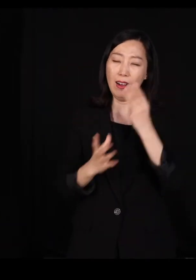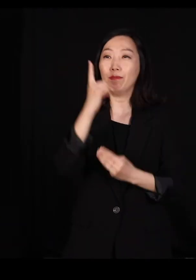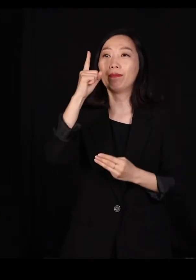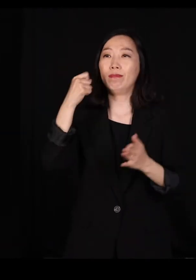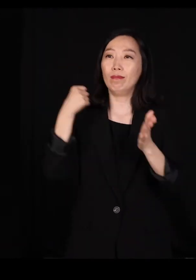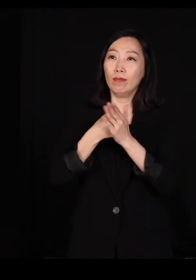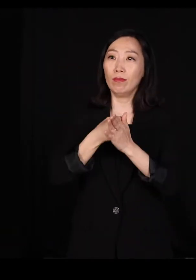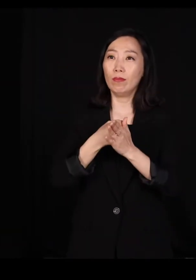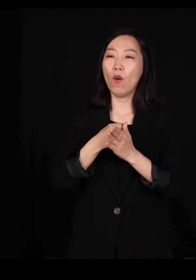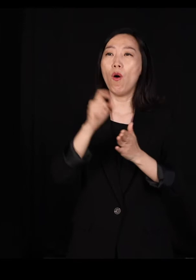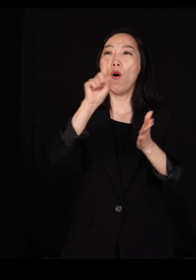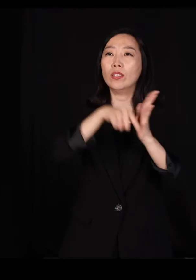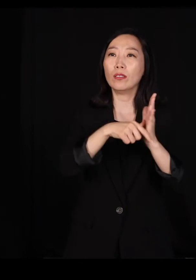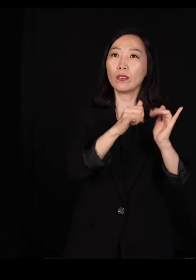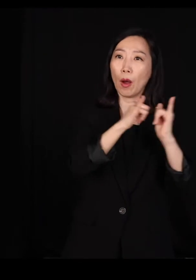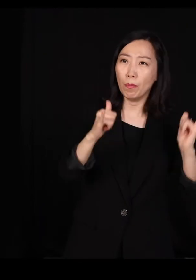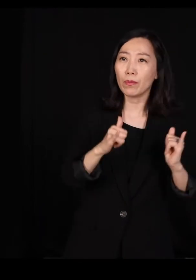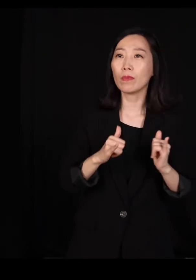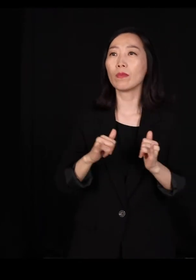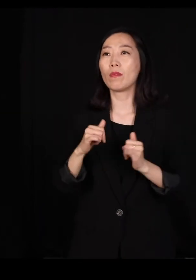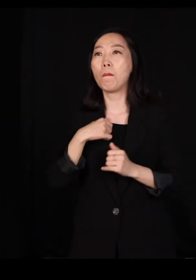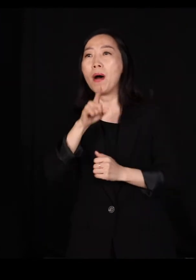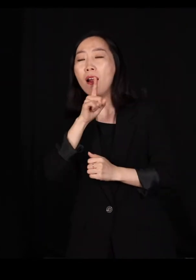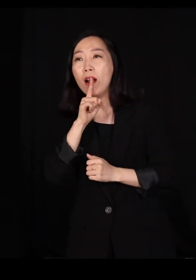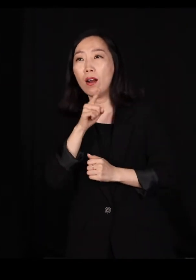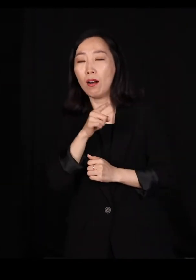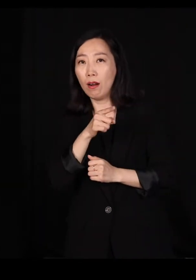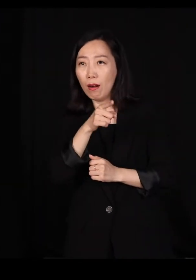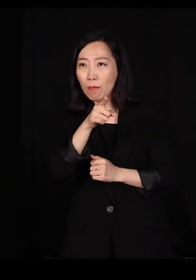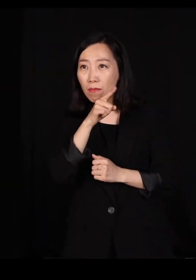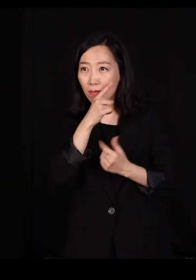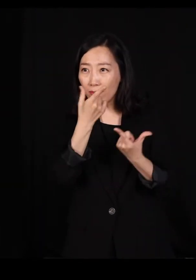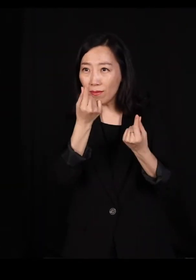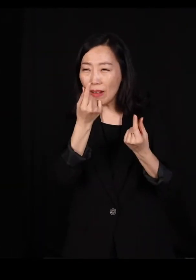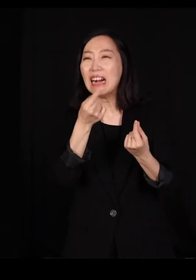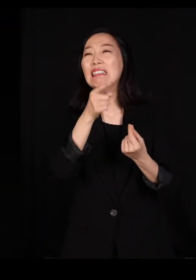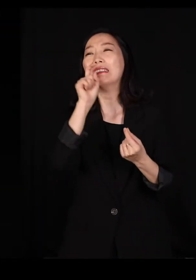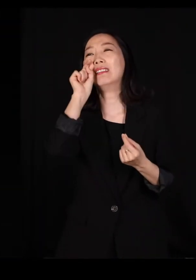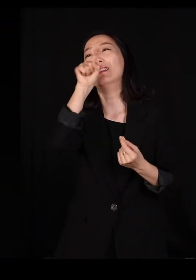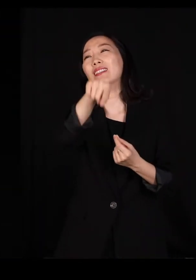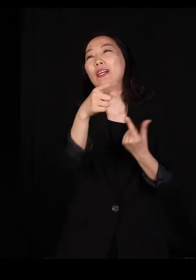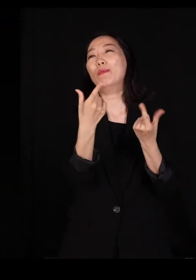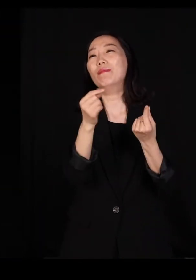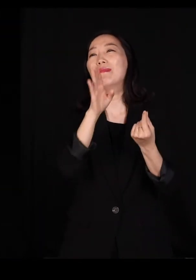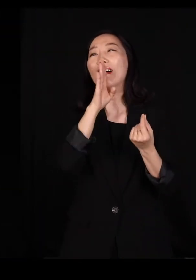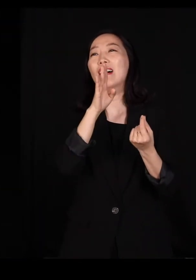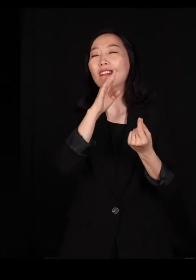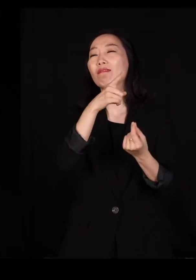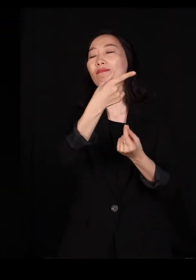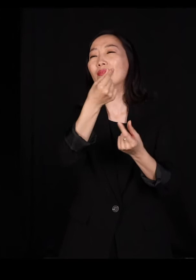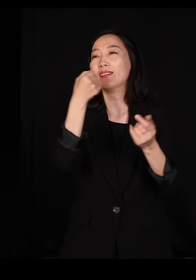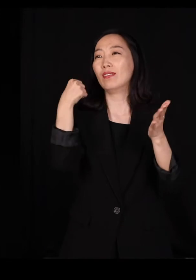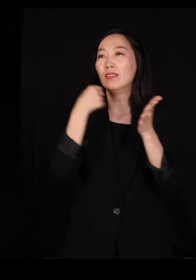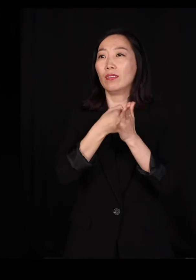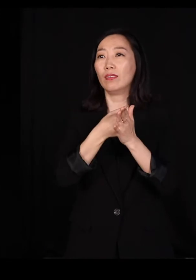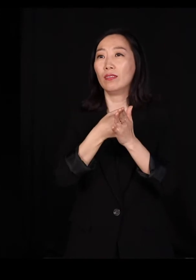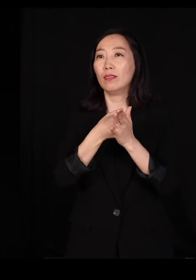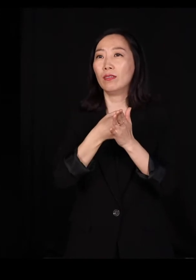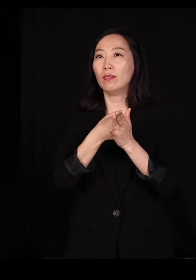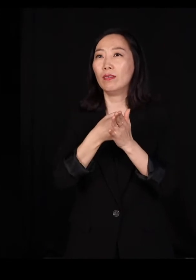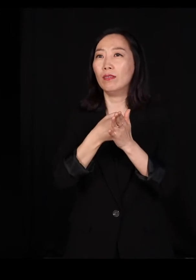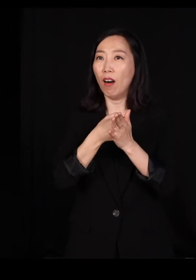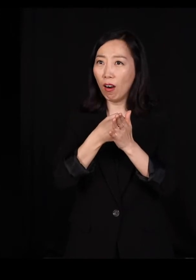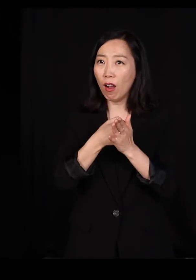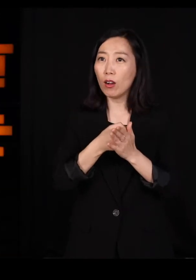단정입니다. 그 사람은 어떤 사람이야? 그 사람의 말은 이런 속뜻이 있어. 그 사람 둘러싼 상황은 이런 거야 라고 규정을